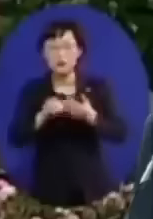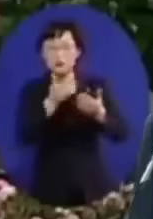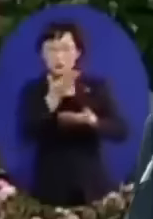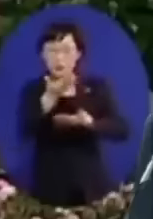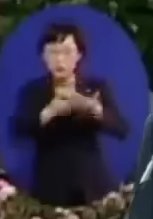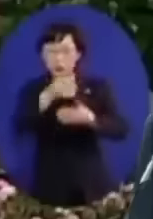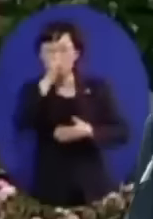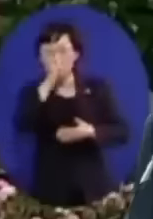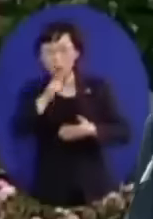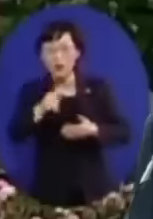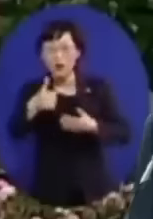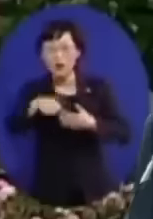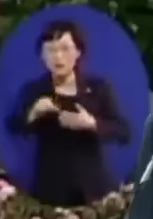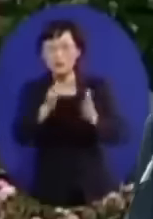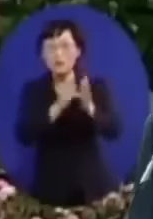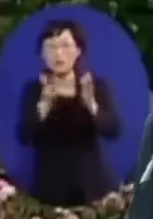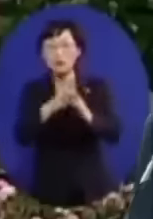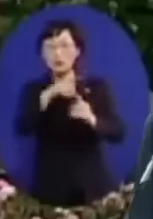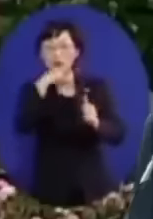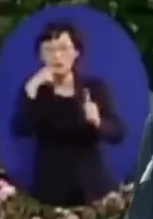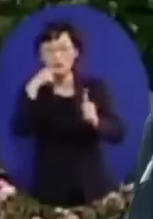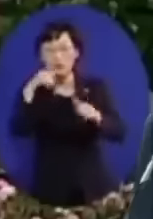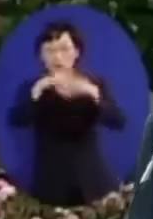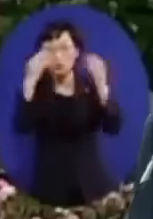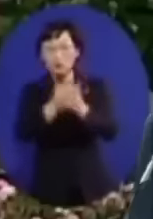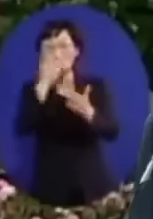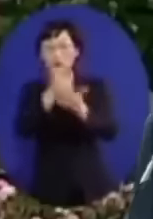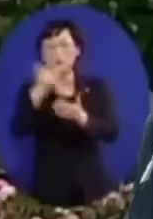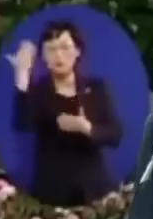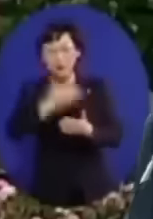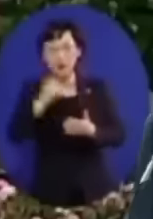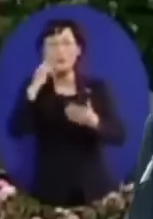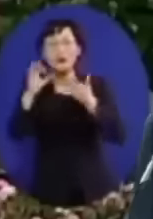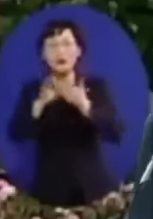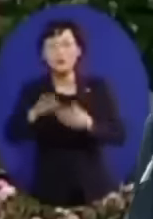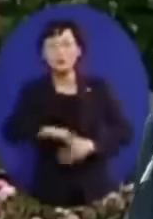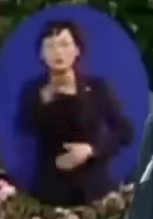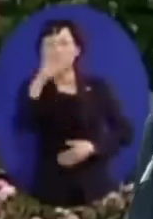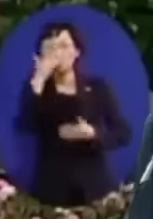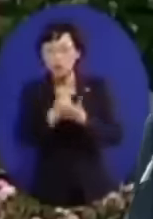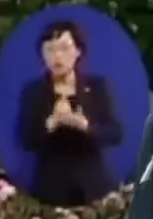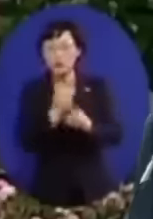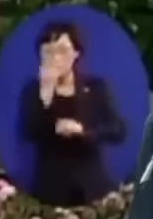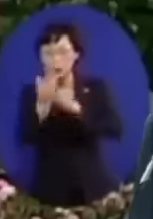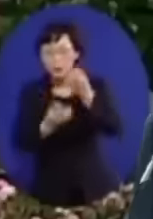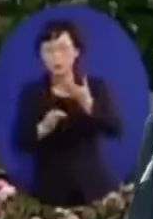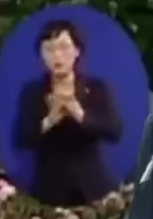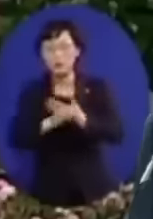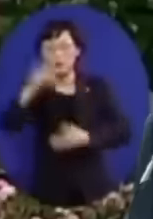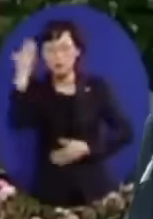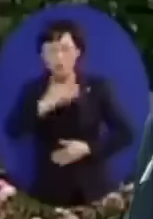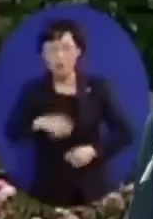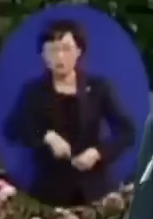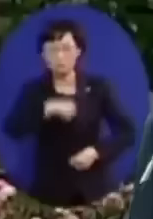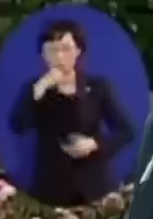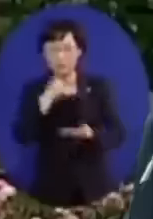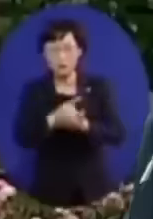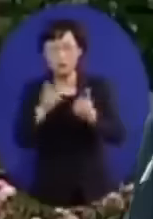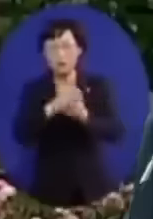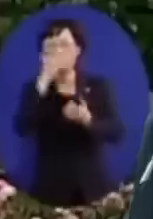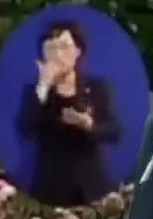피가 우리를 모든 죄에서 깨끗하게 하실 것이요 만일 우리가 우리 죄를 자백하면 그는 미쁘시고 의로우사 우리 죄를